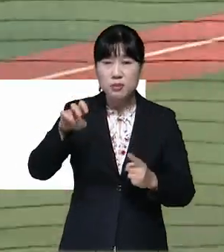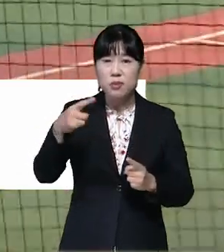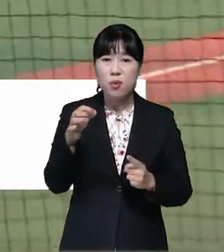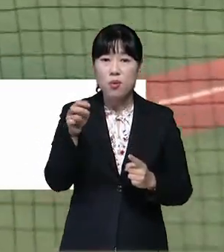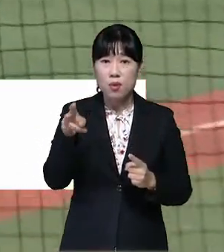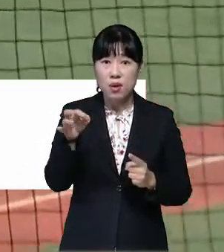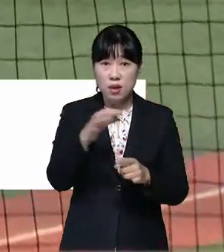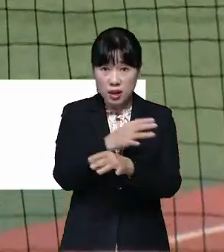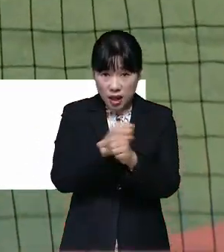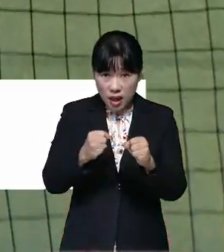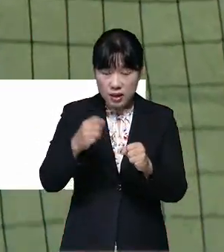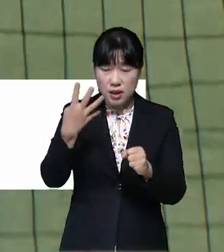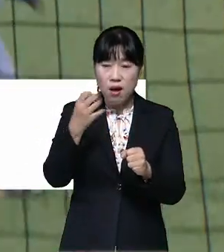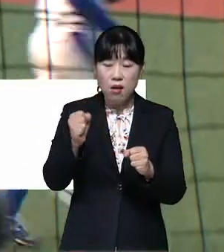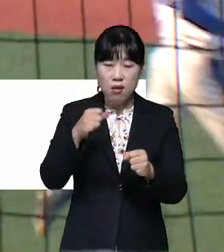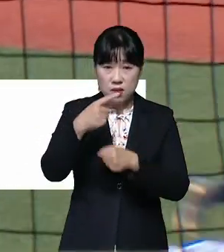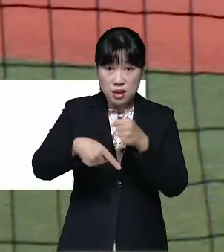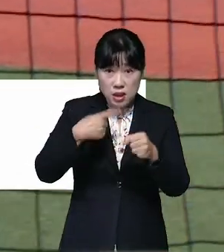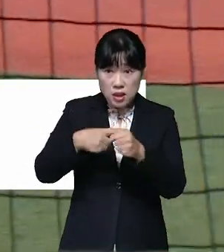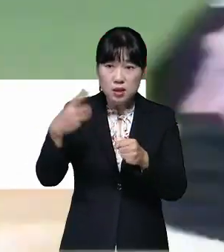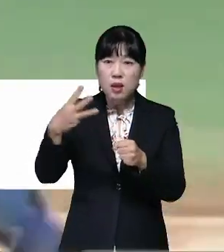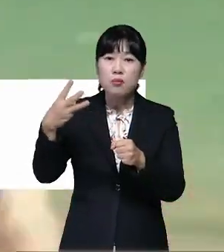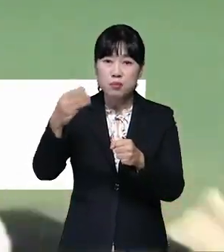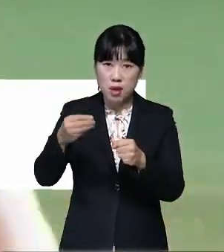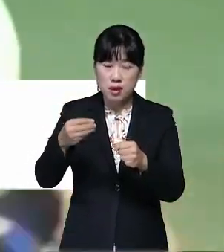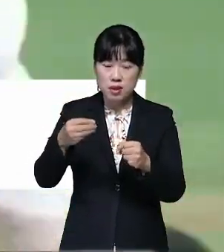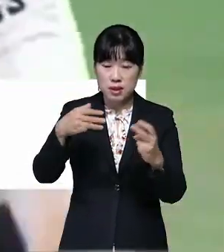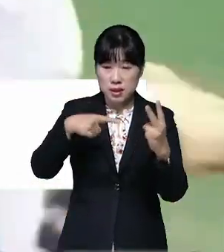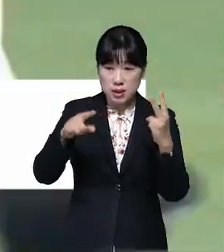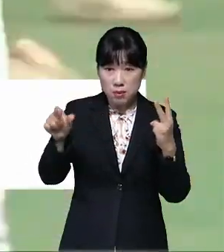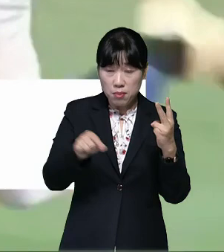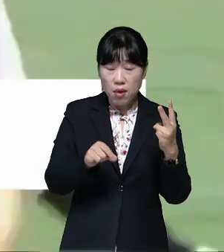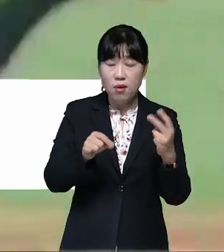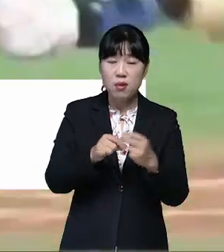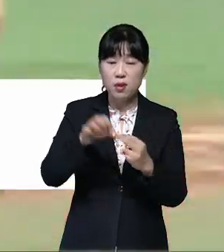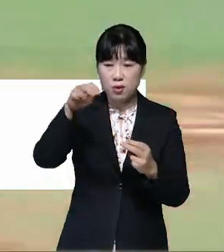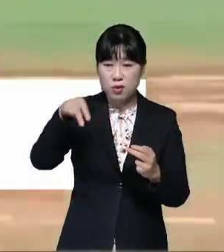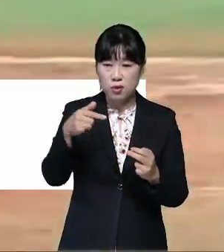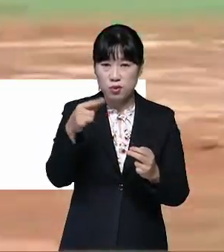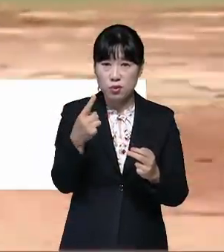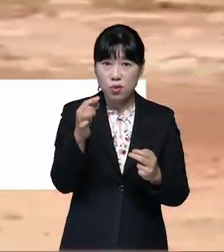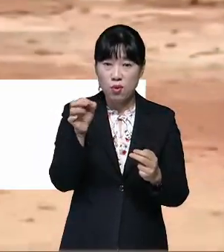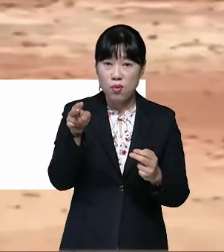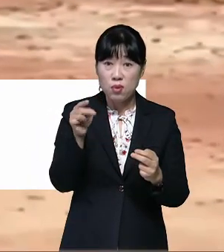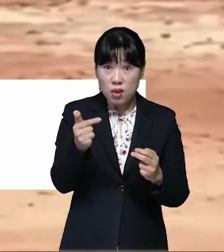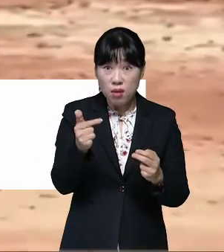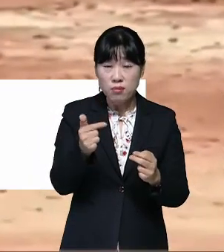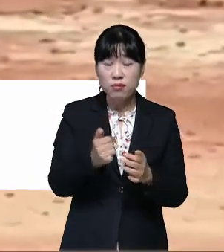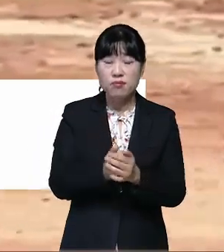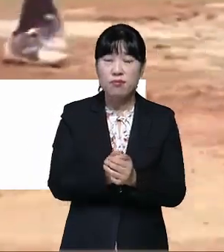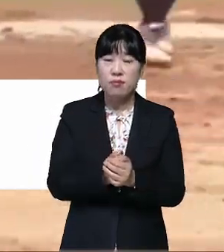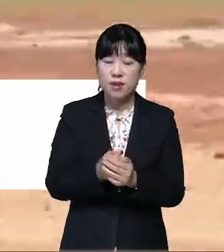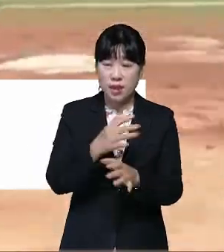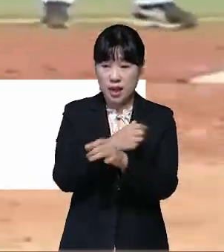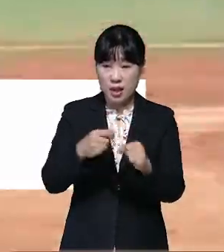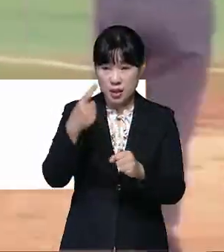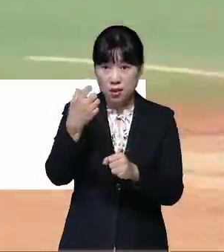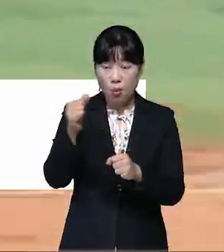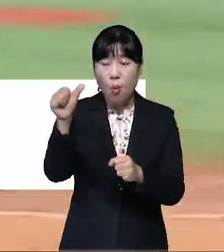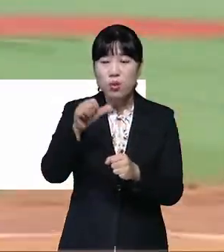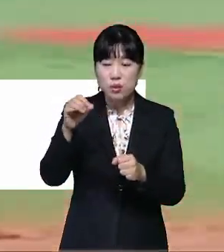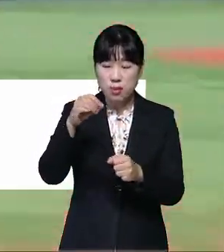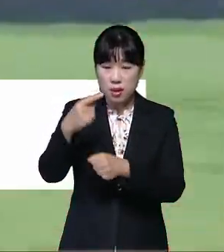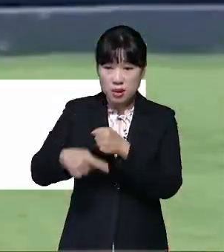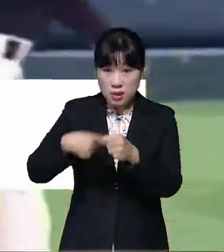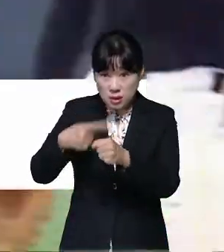김도영과는 계약금 4억 원의 연봉 3천만 원, 2차 지명 1라운드 윤도현 강릉고 투수는 계약금 1억 5천만 원에